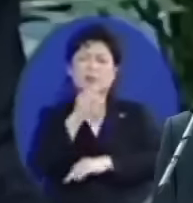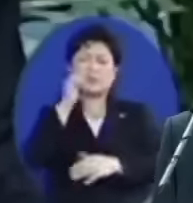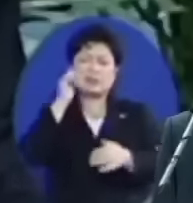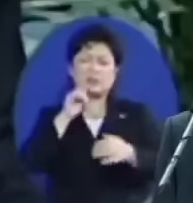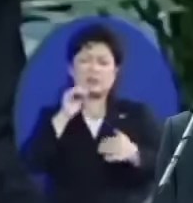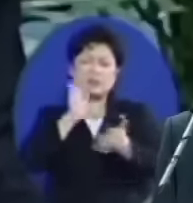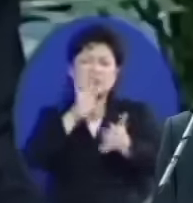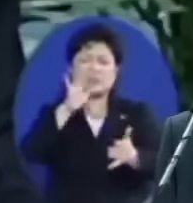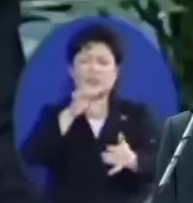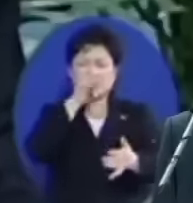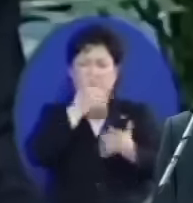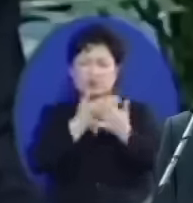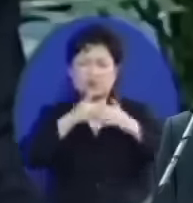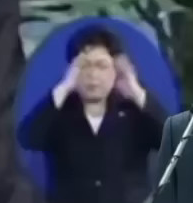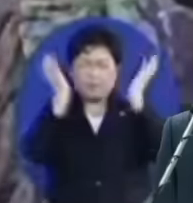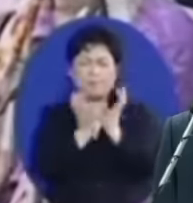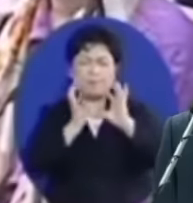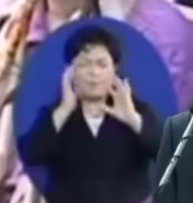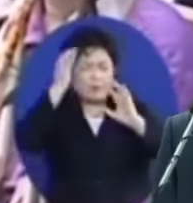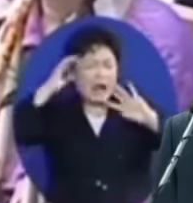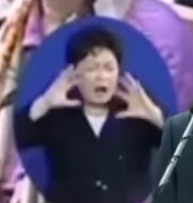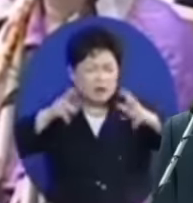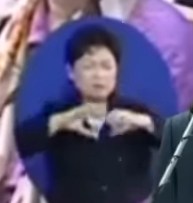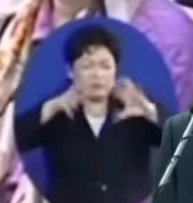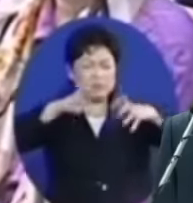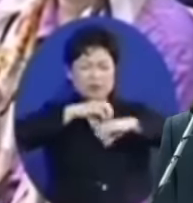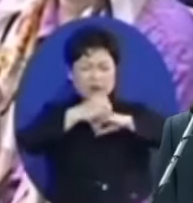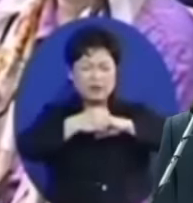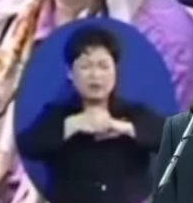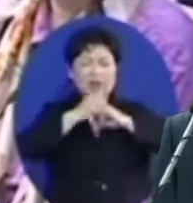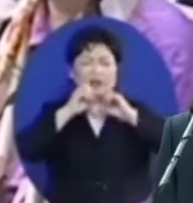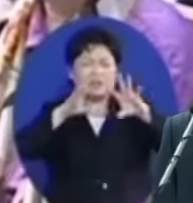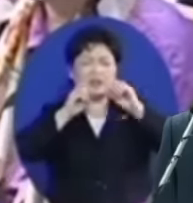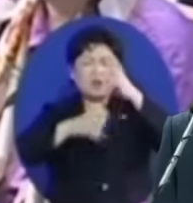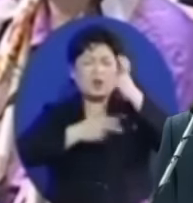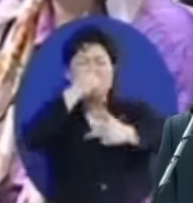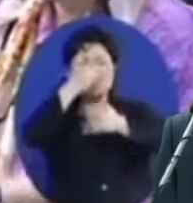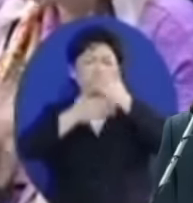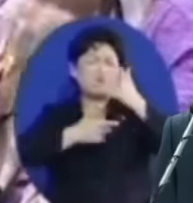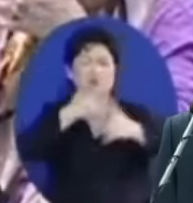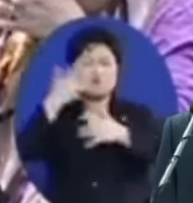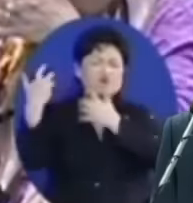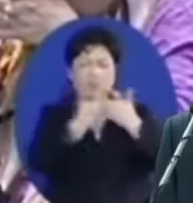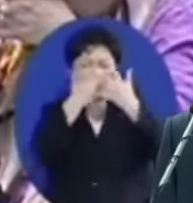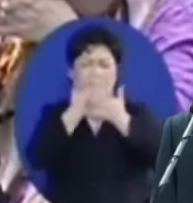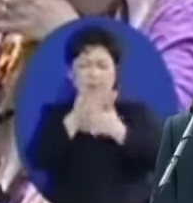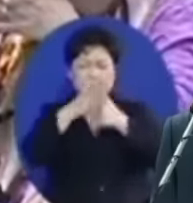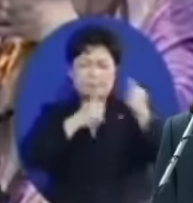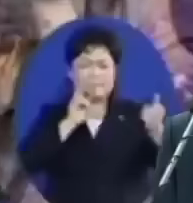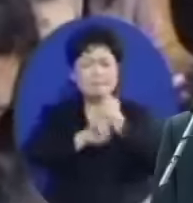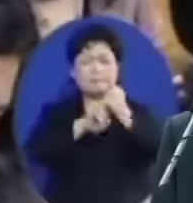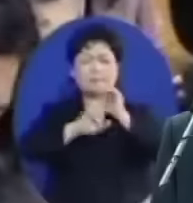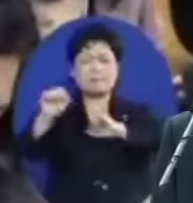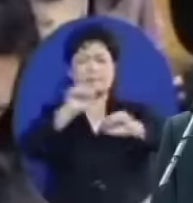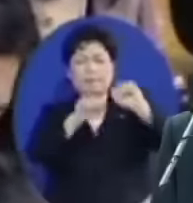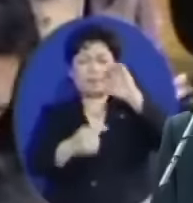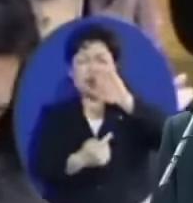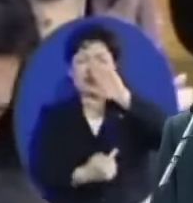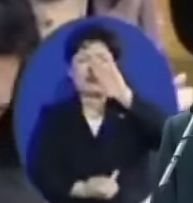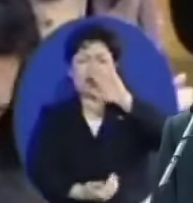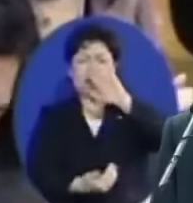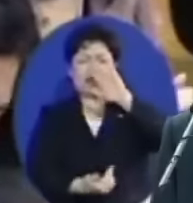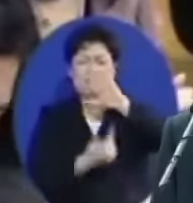도와주시옵소서. 온 한국과 세계를 전도의 불바다로 만들게 도와주시옵소서. 하나님의 기적의 역사가 일어나게 하여